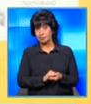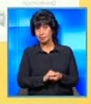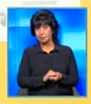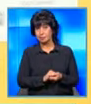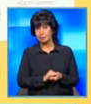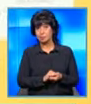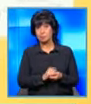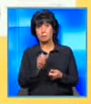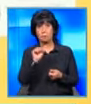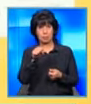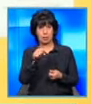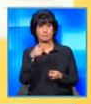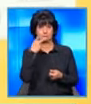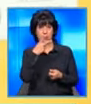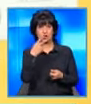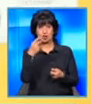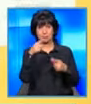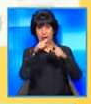Да, ето виждаме картина.